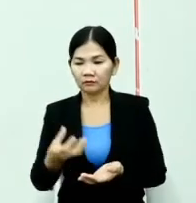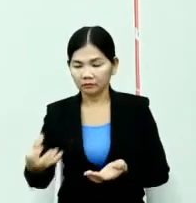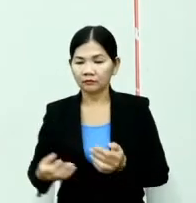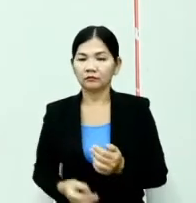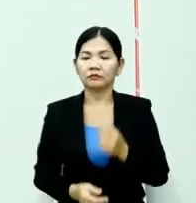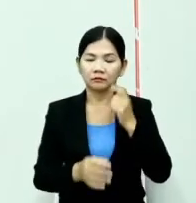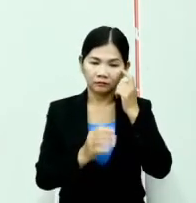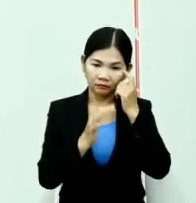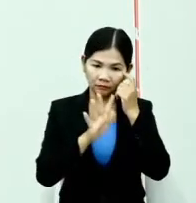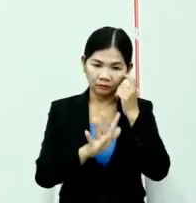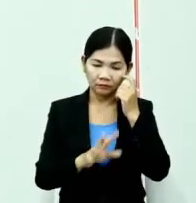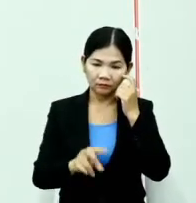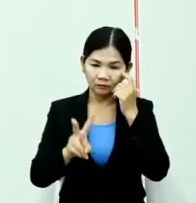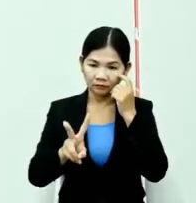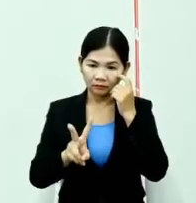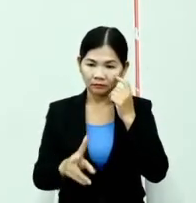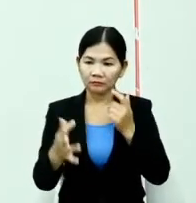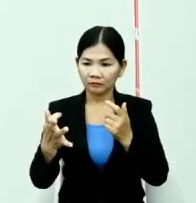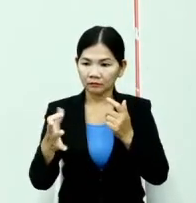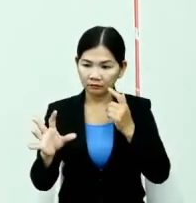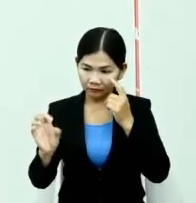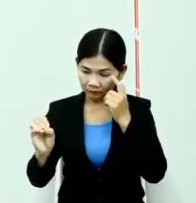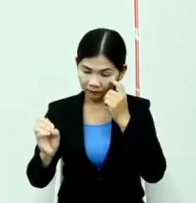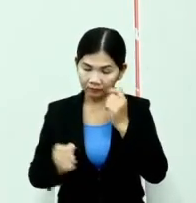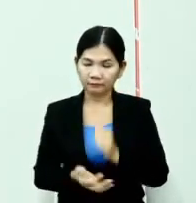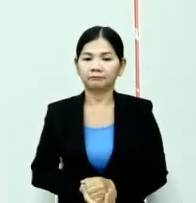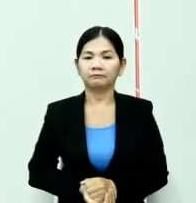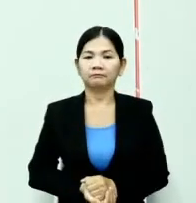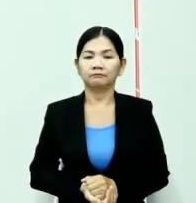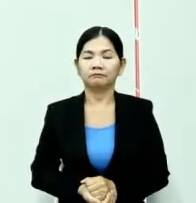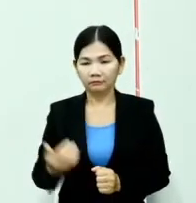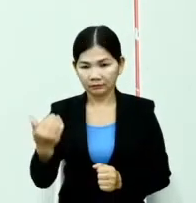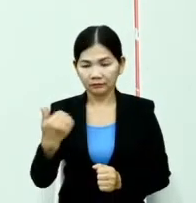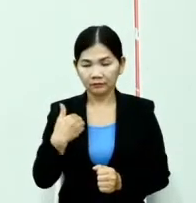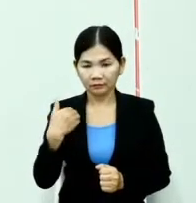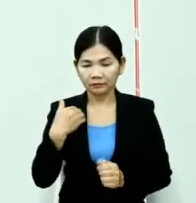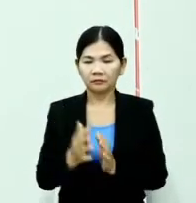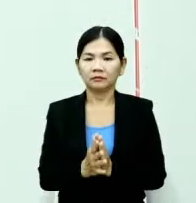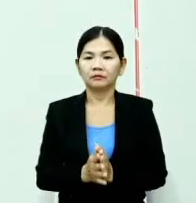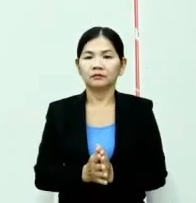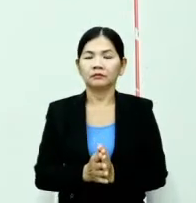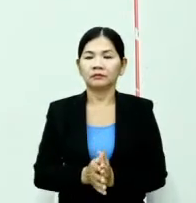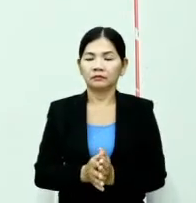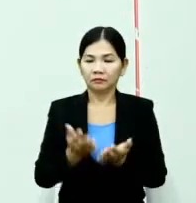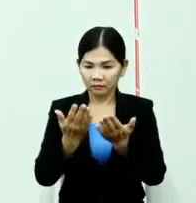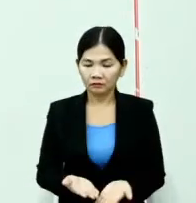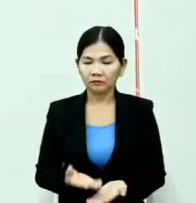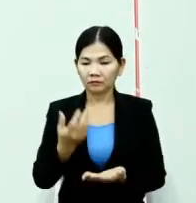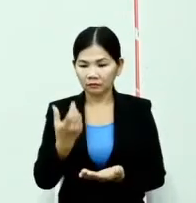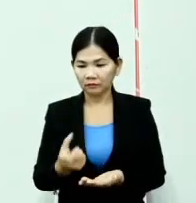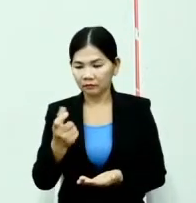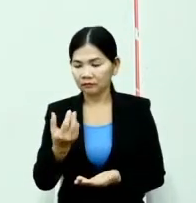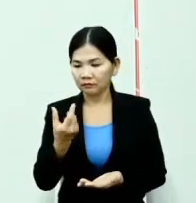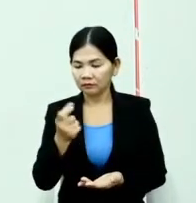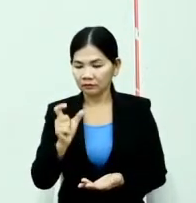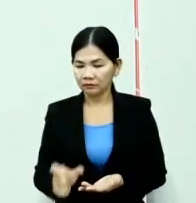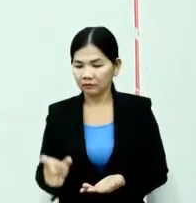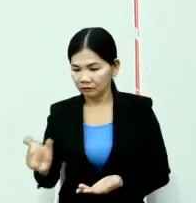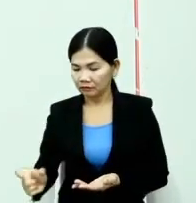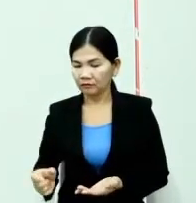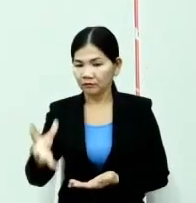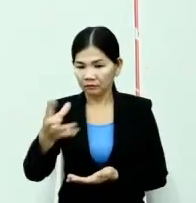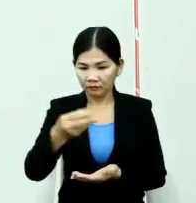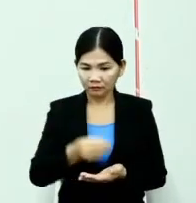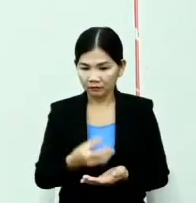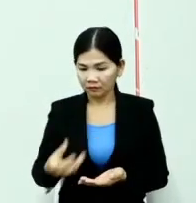ចា5280គីឡូក្រាមចាក្នុងនោះគេដាក់បានចាគេផ្ទុកបានមនុស្សនិងទំនិញចាទម្ង